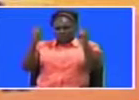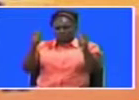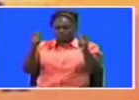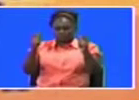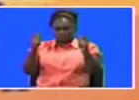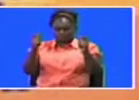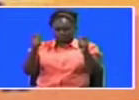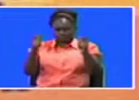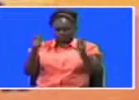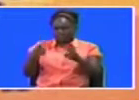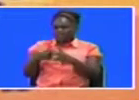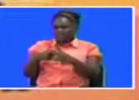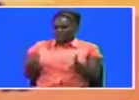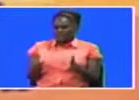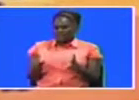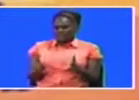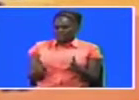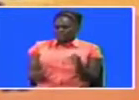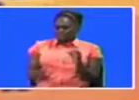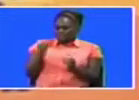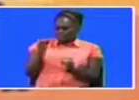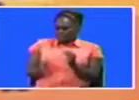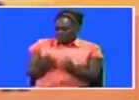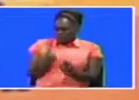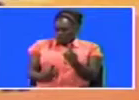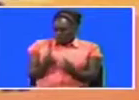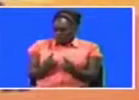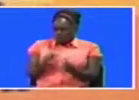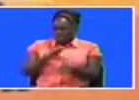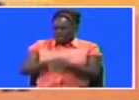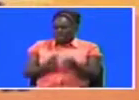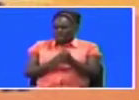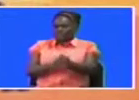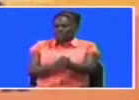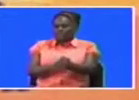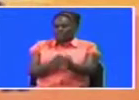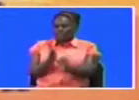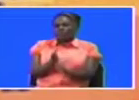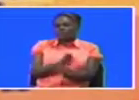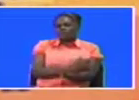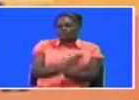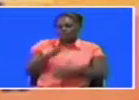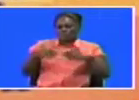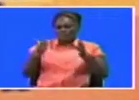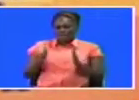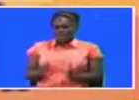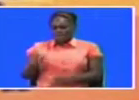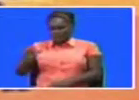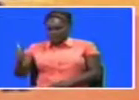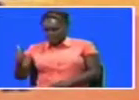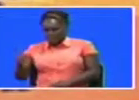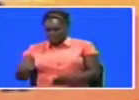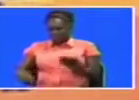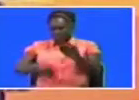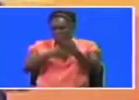Afrika. Sliders walianza mechi hiyo kwa vishindo na kuchukua uongozi kupitia Gili Okumu kabla ya mchezaji Elizabeth Onsongo